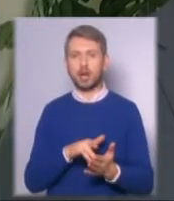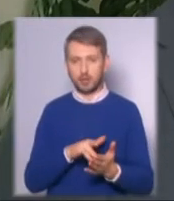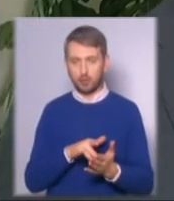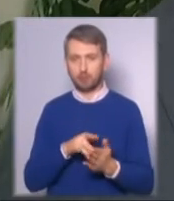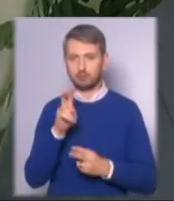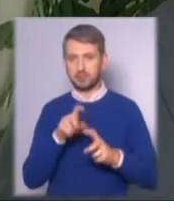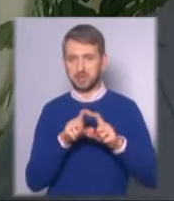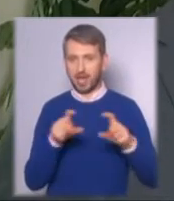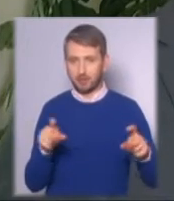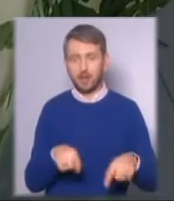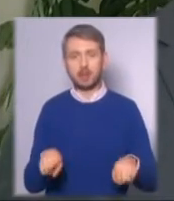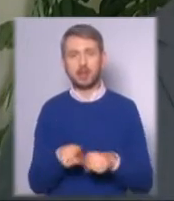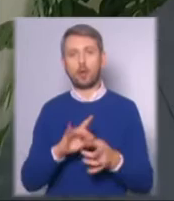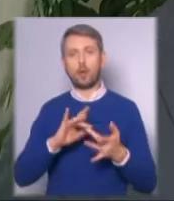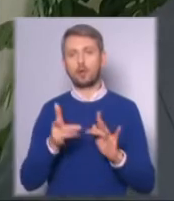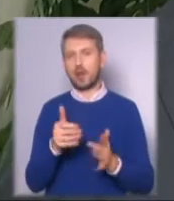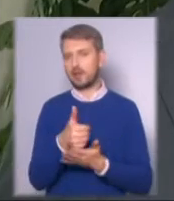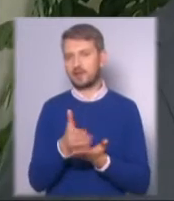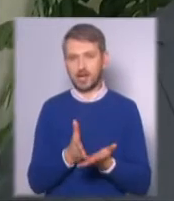підприємства такий онлайн-сервіс.